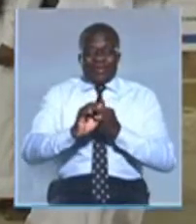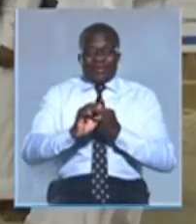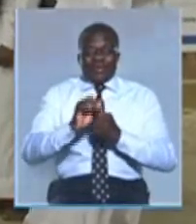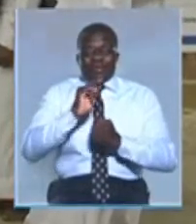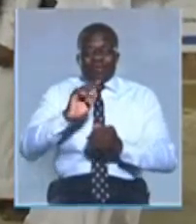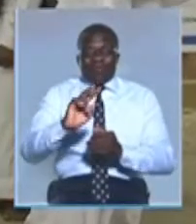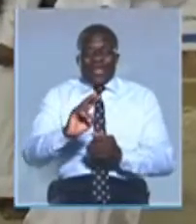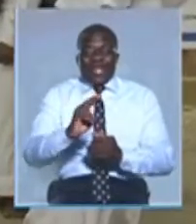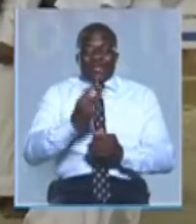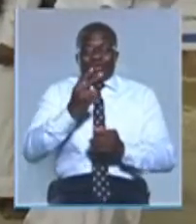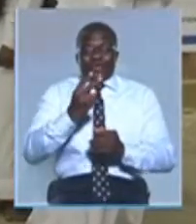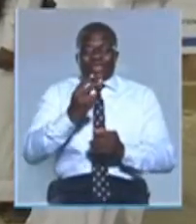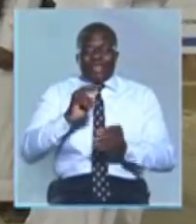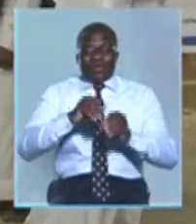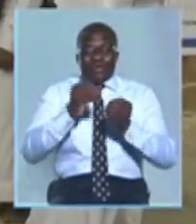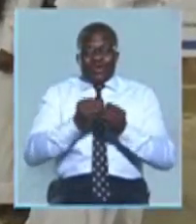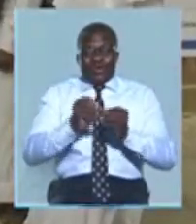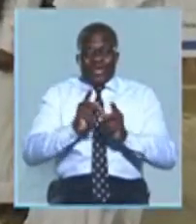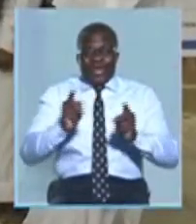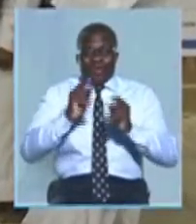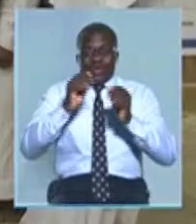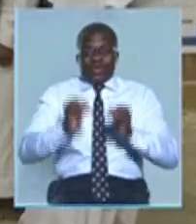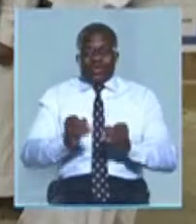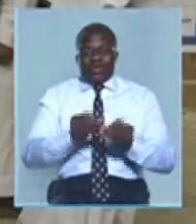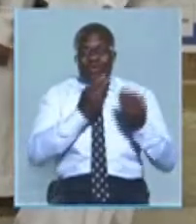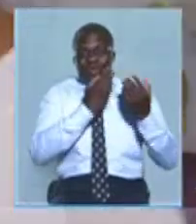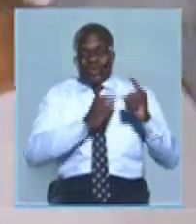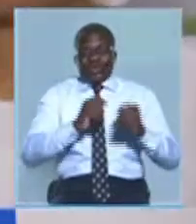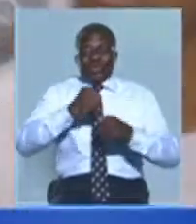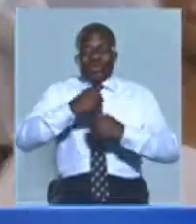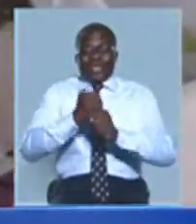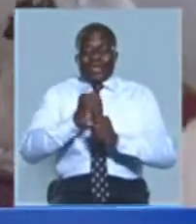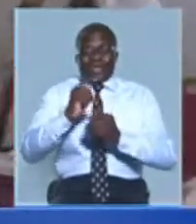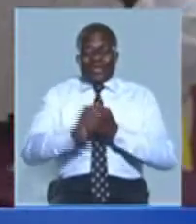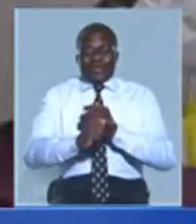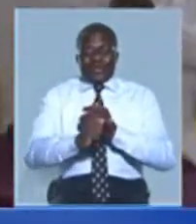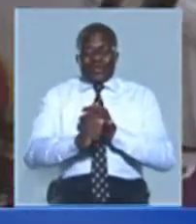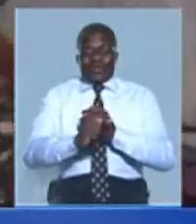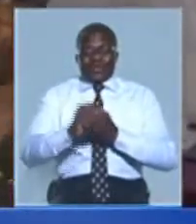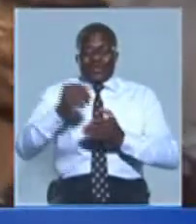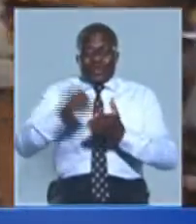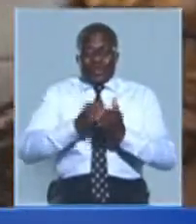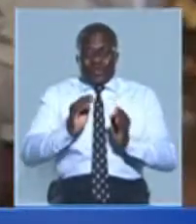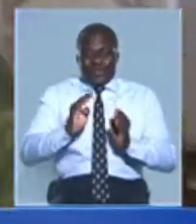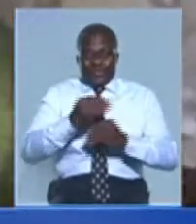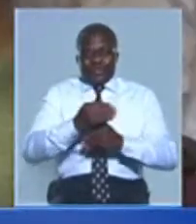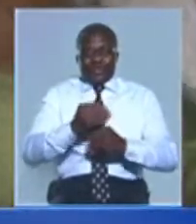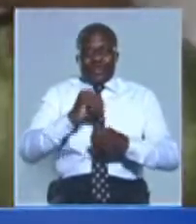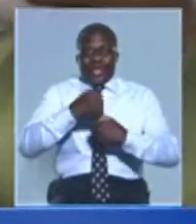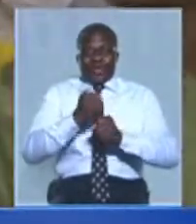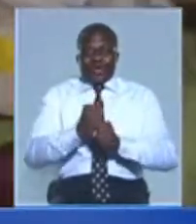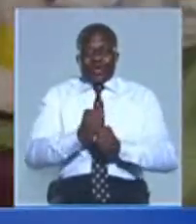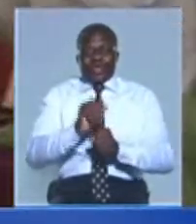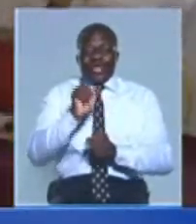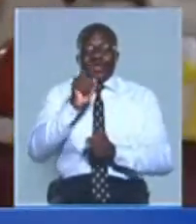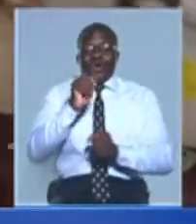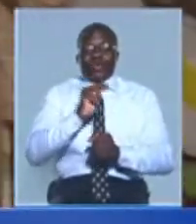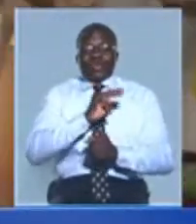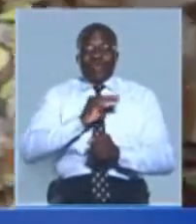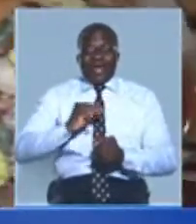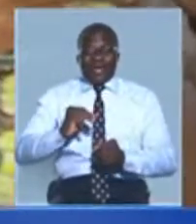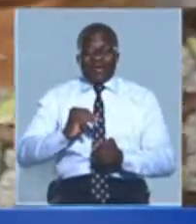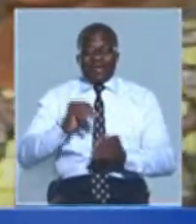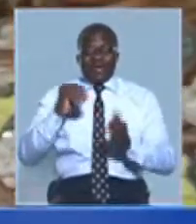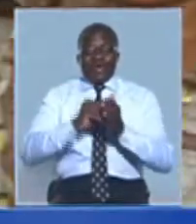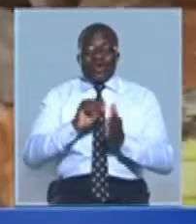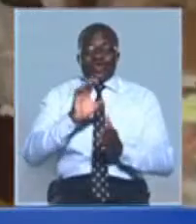est la deuxième qu'organise la plateforme depuis sa création. Le nouveau bureau est composé de 11 membres